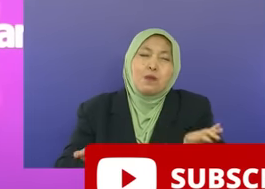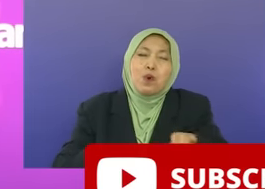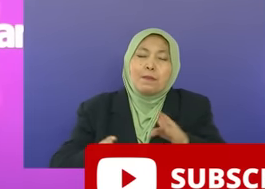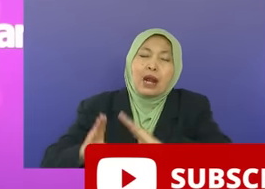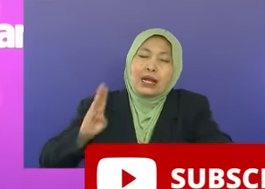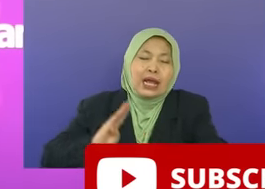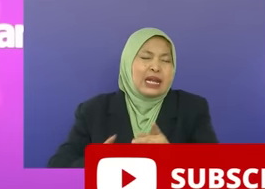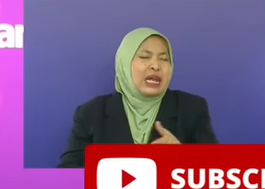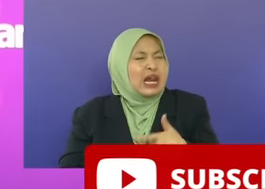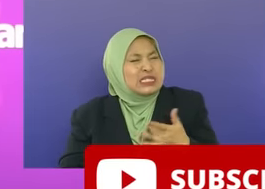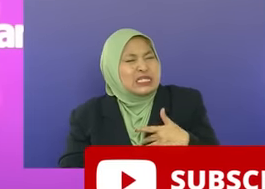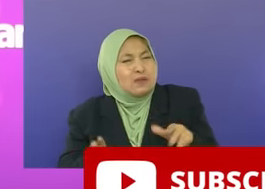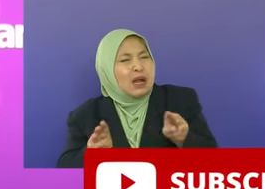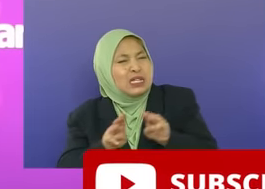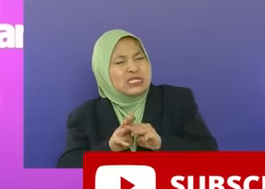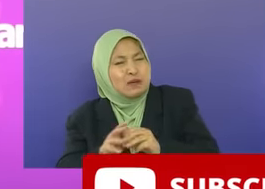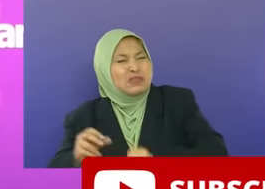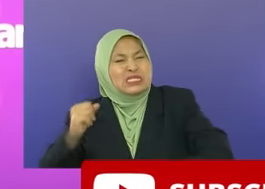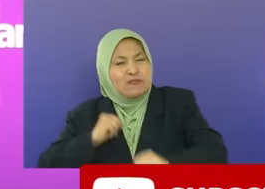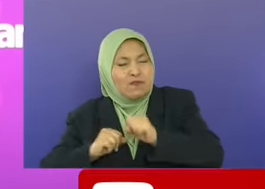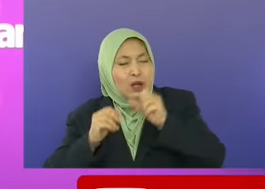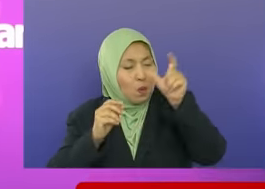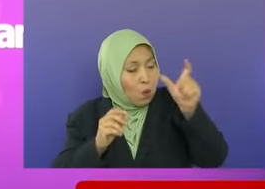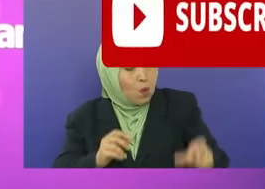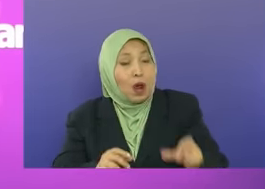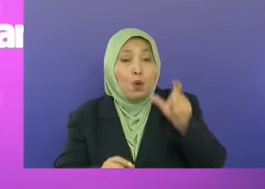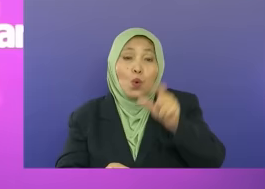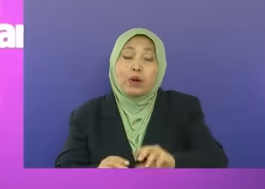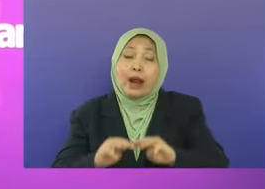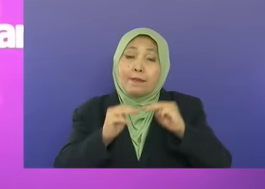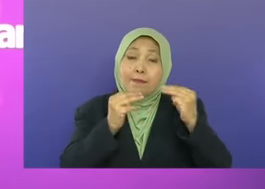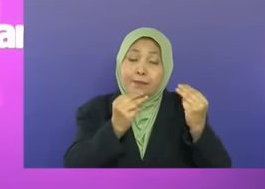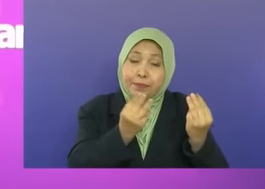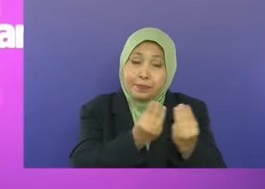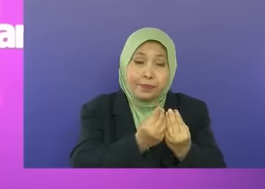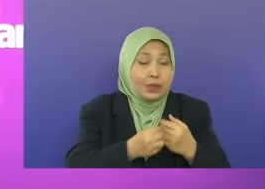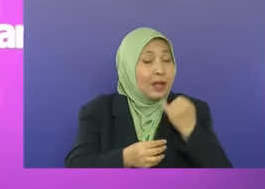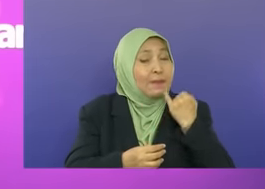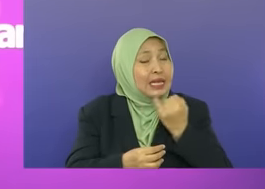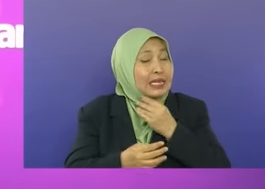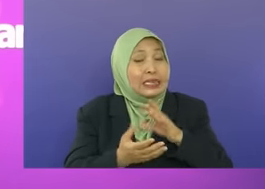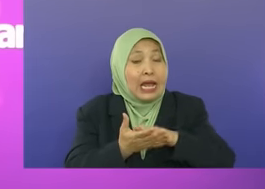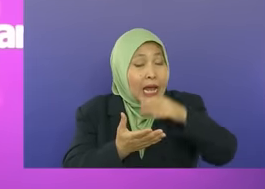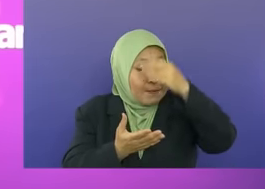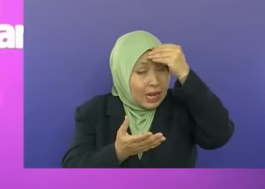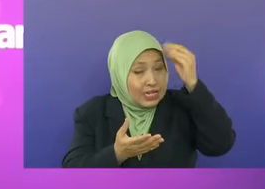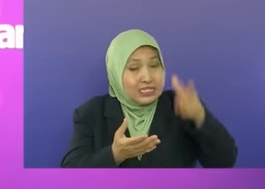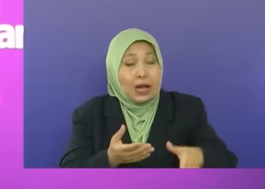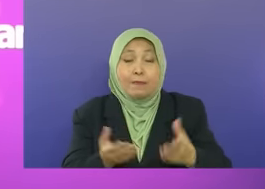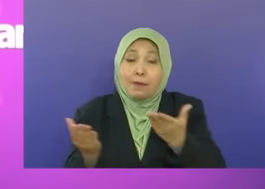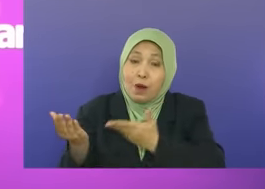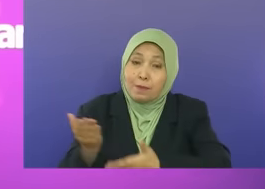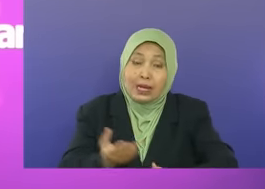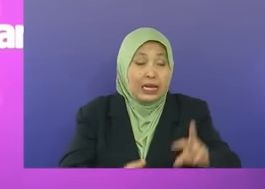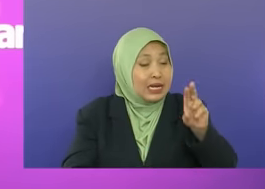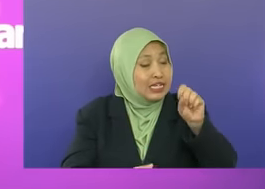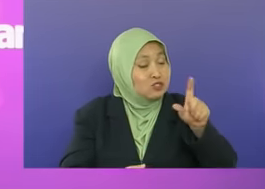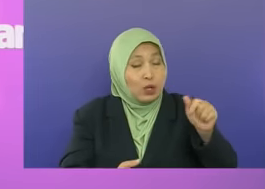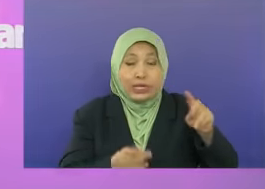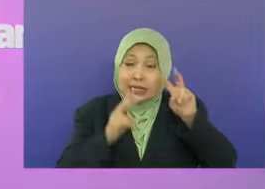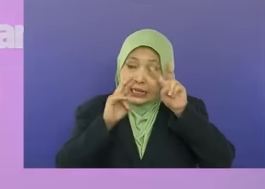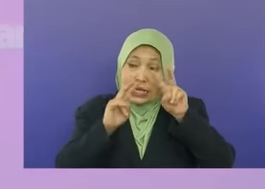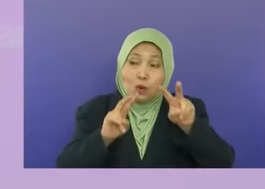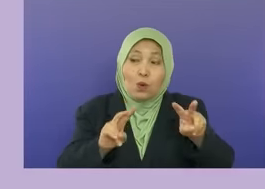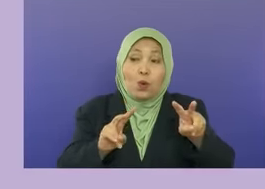macam-macam sifat orang-orang Bani Israil yang kita harapnya ambil pelajaran bahwa pada resolusi kita pada hari ini kita saksikan